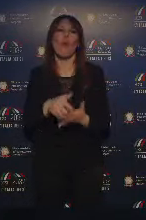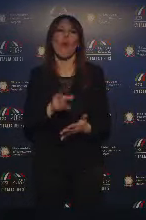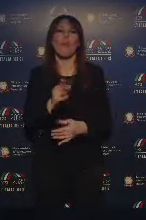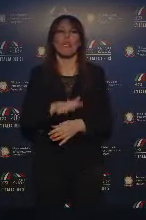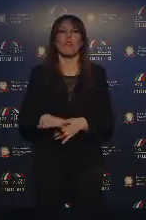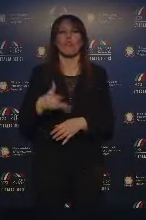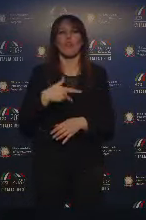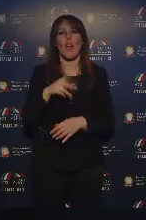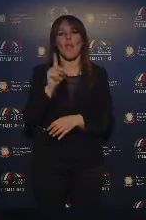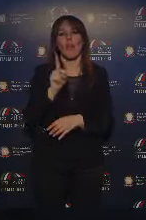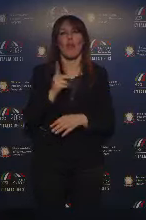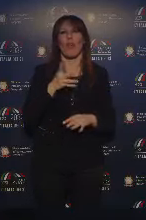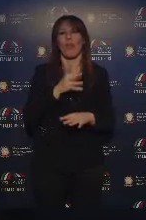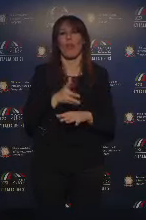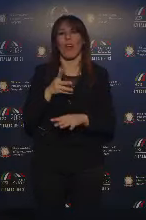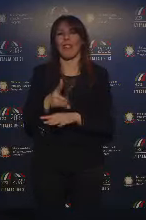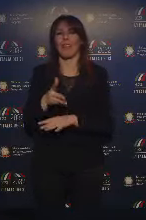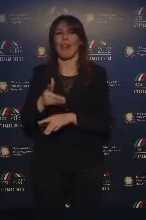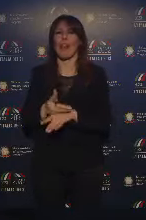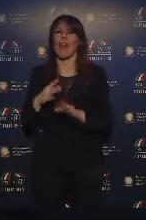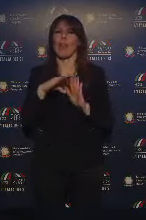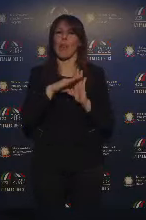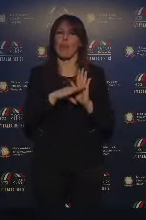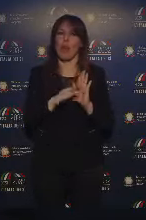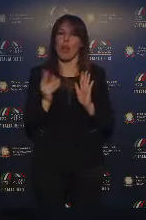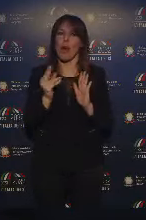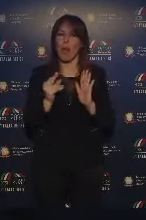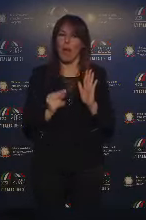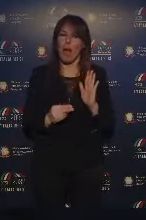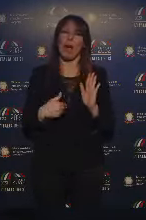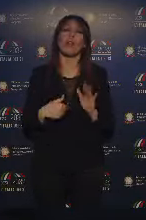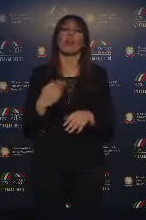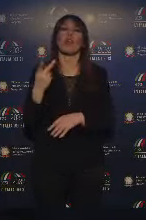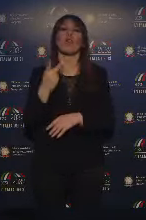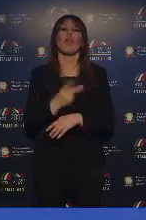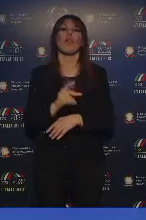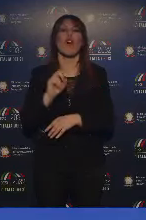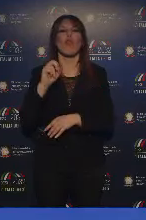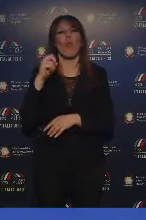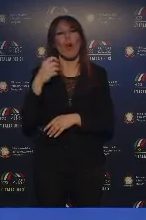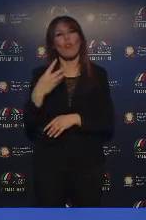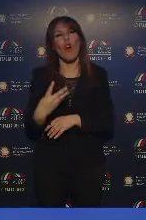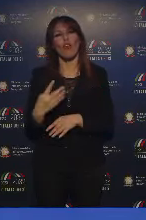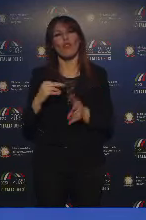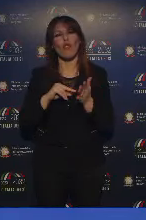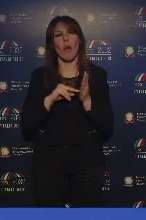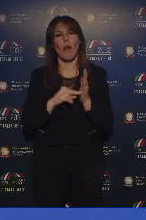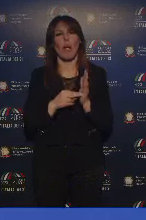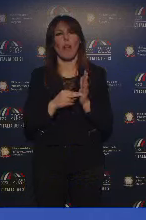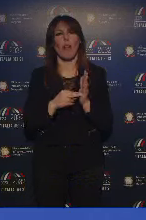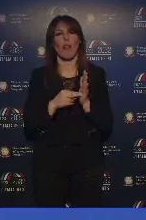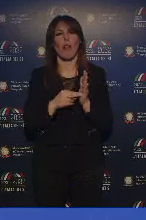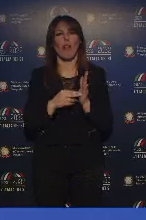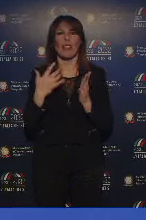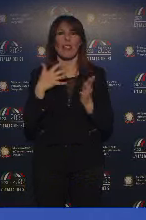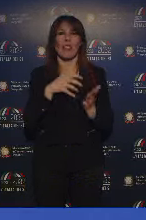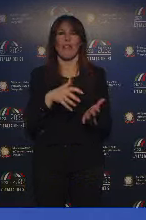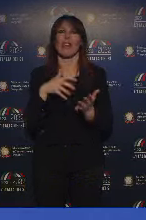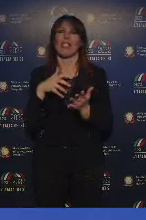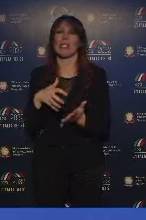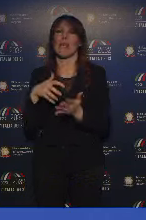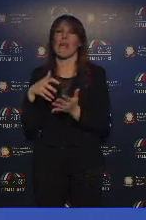21 interventi programmati 214 milioni di investimento